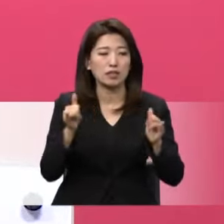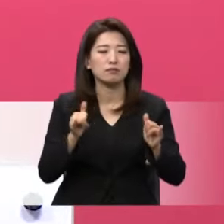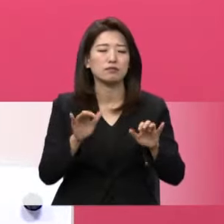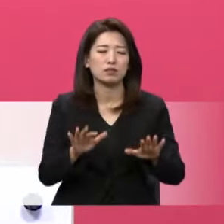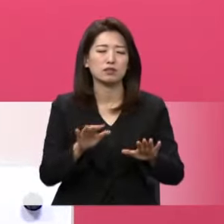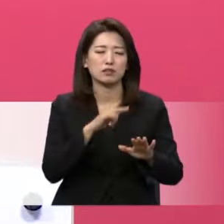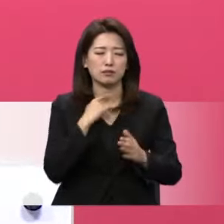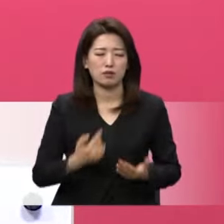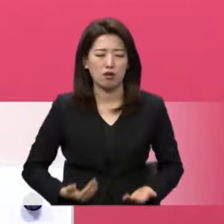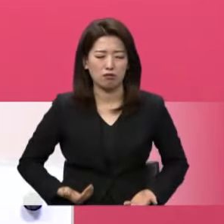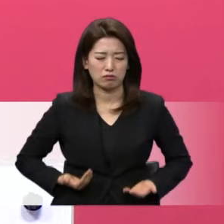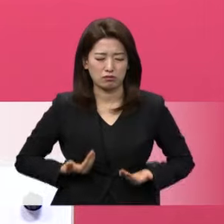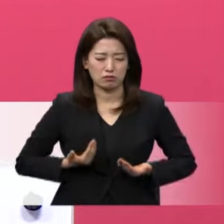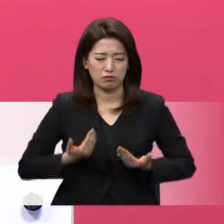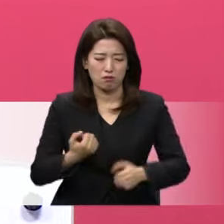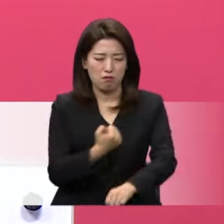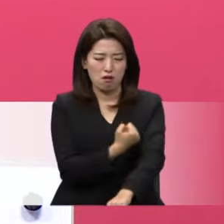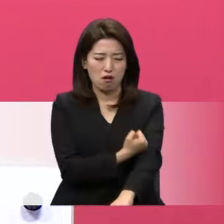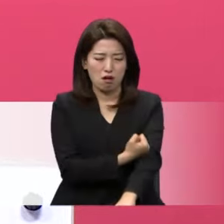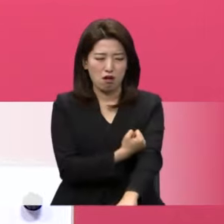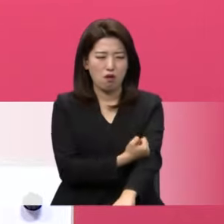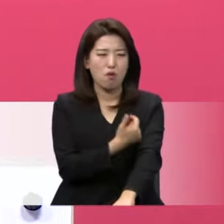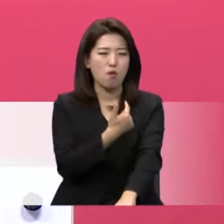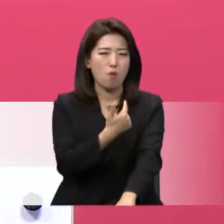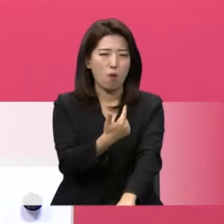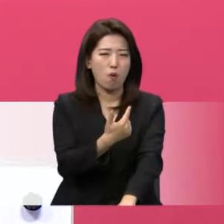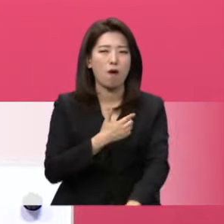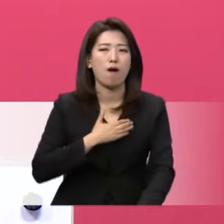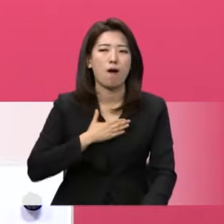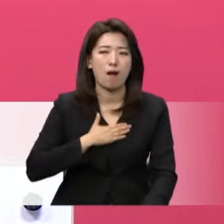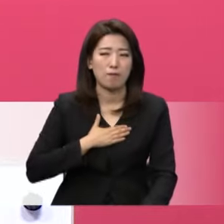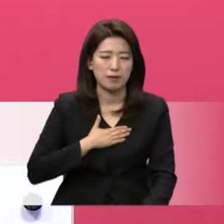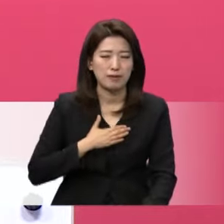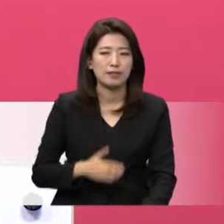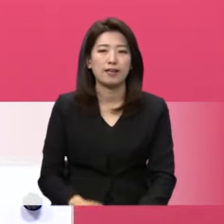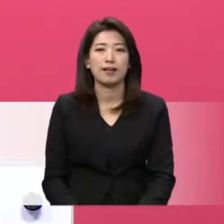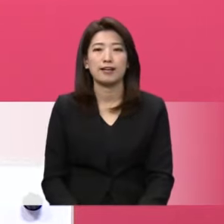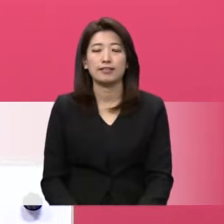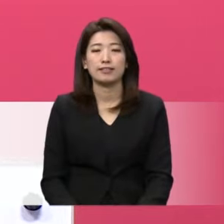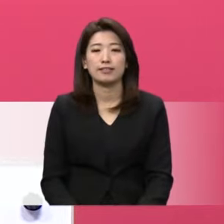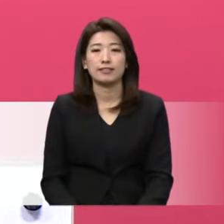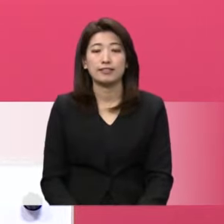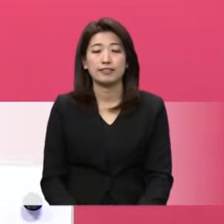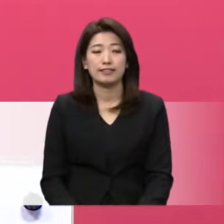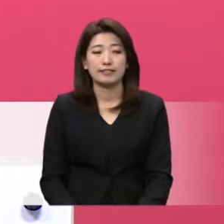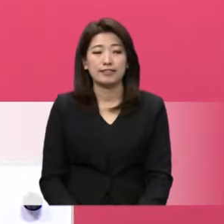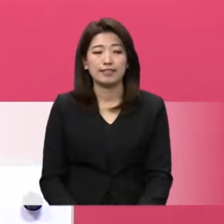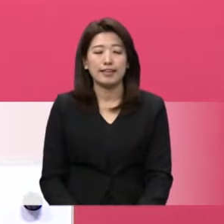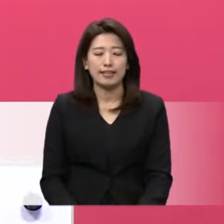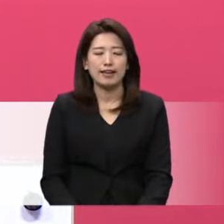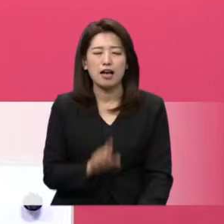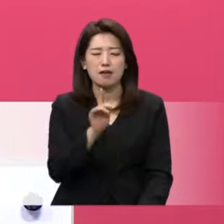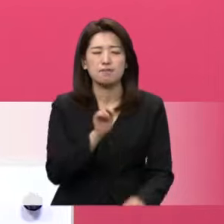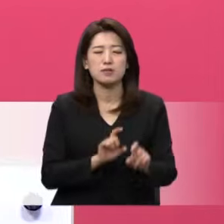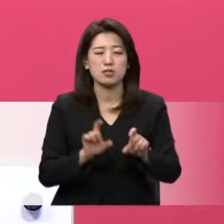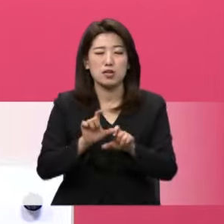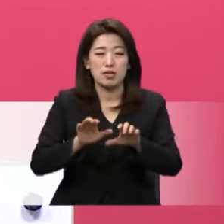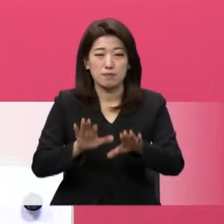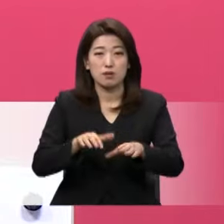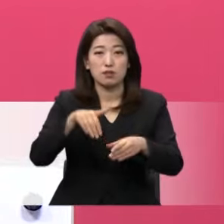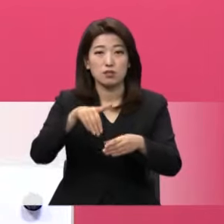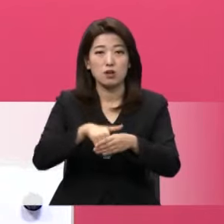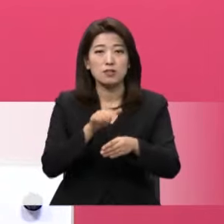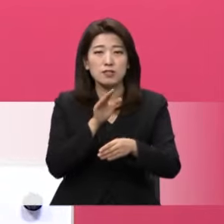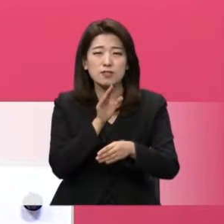당이 어렵고 중요한 선거에서 그분들께서 험지를 맡아서 승리를 해 주신다면